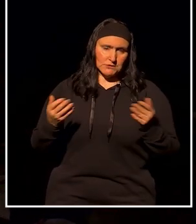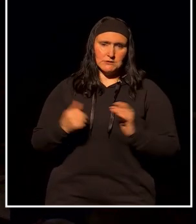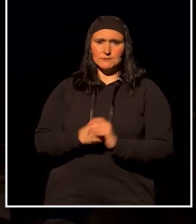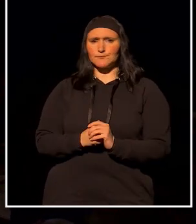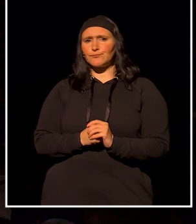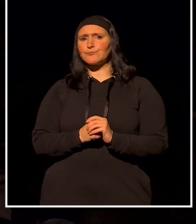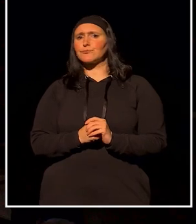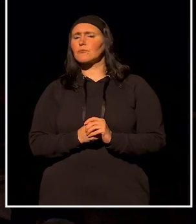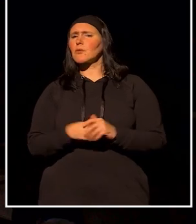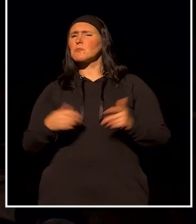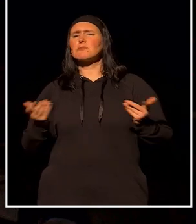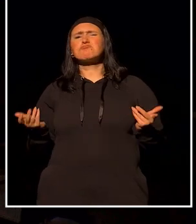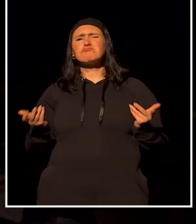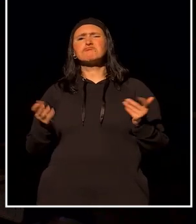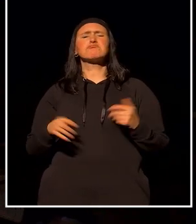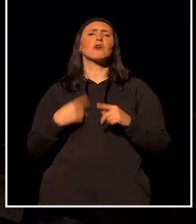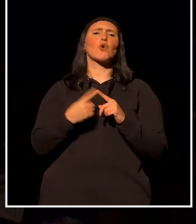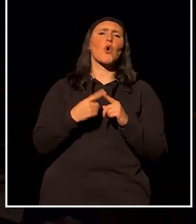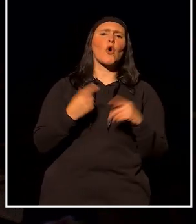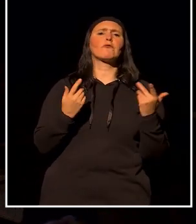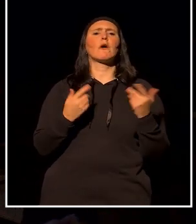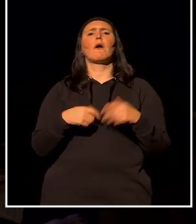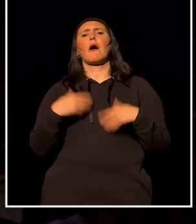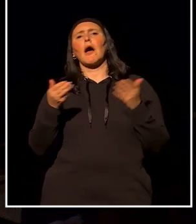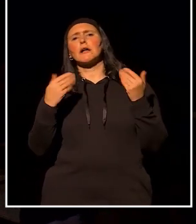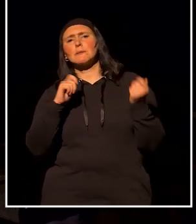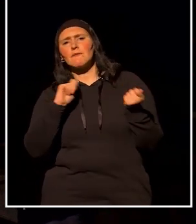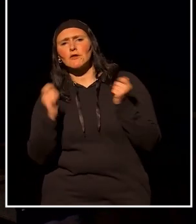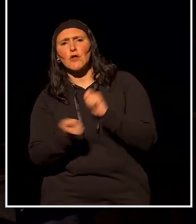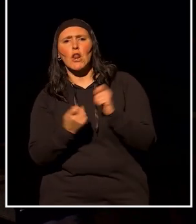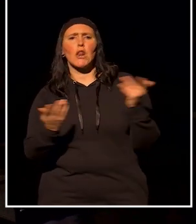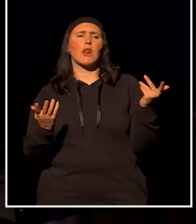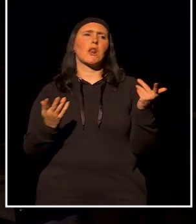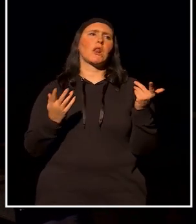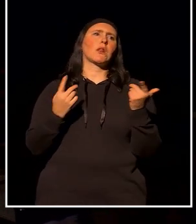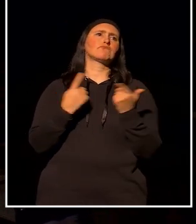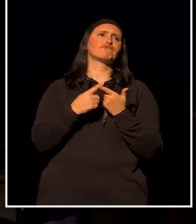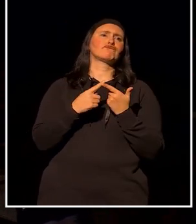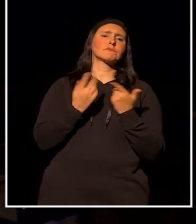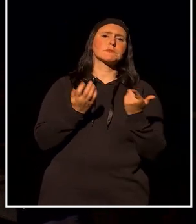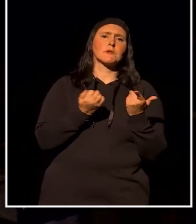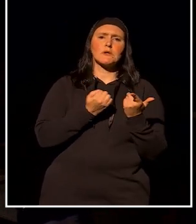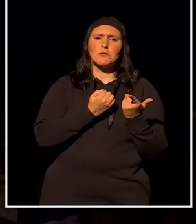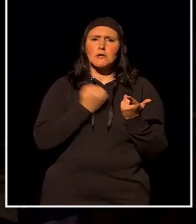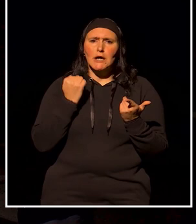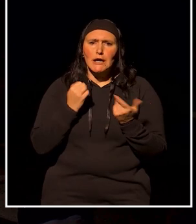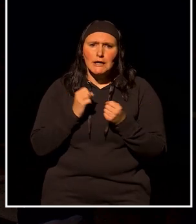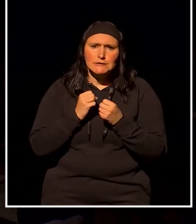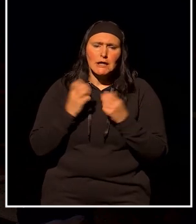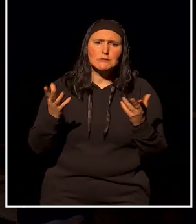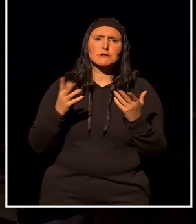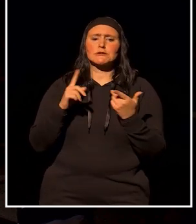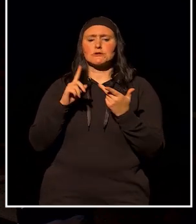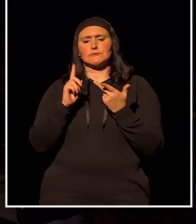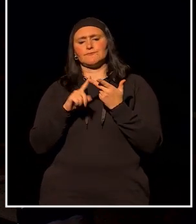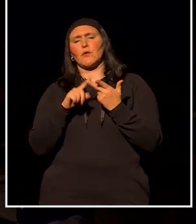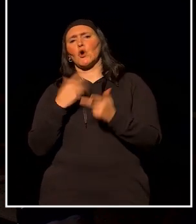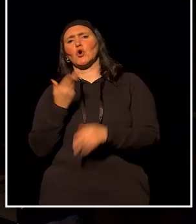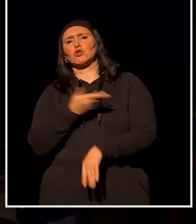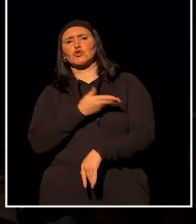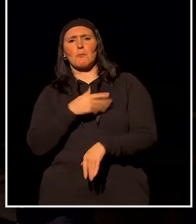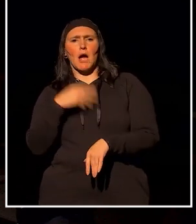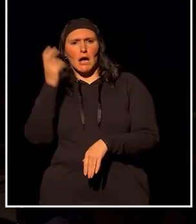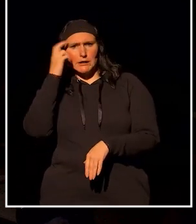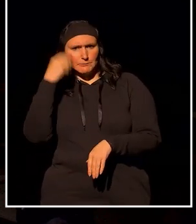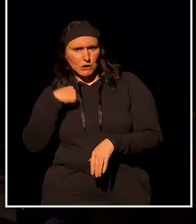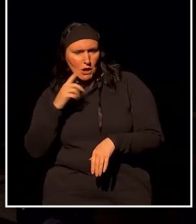wie Klimawandel, Extraktivismus. Wir selber haben eine Sommerakademie über solche Dinge